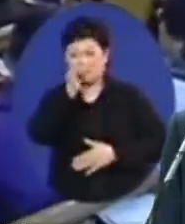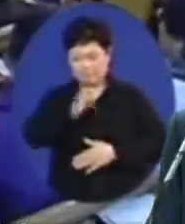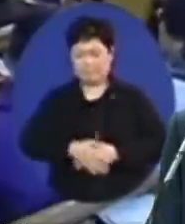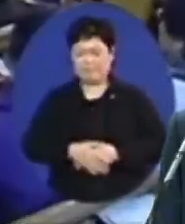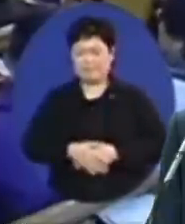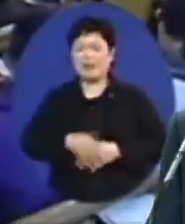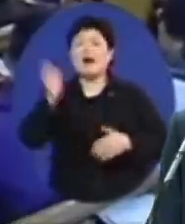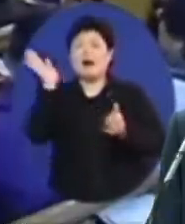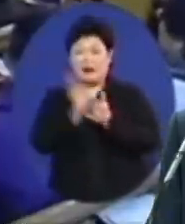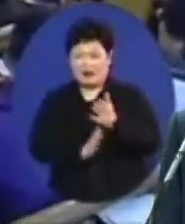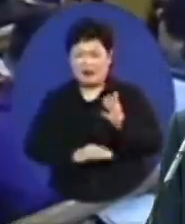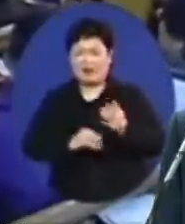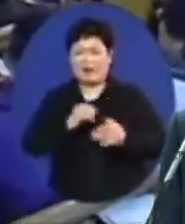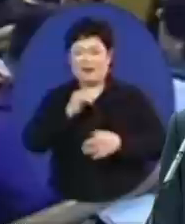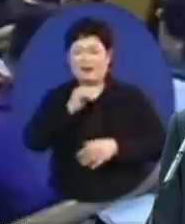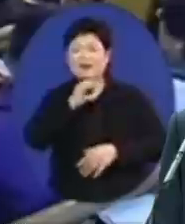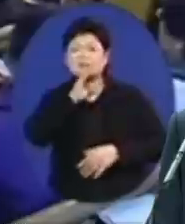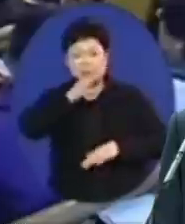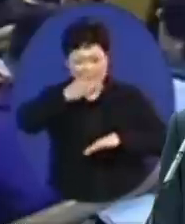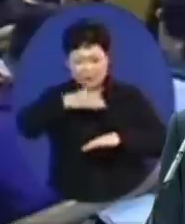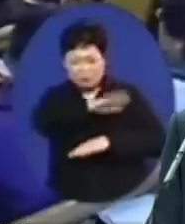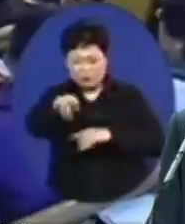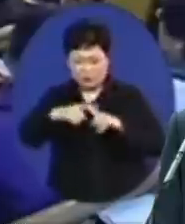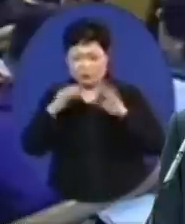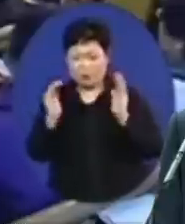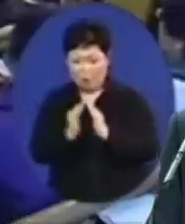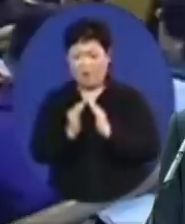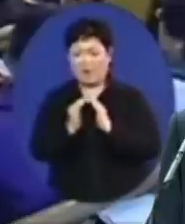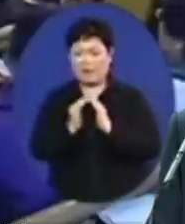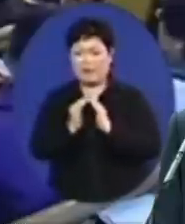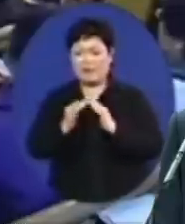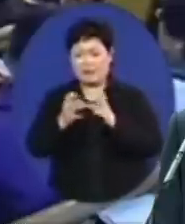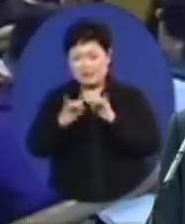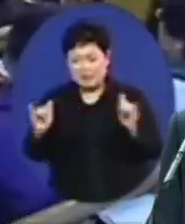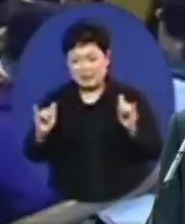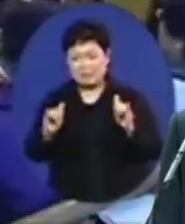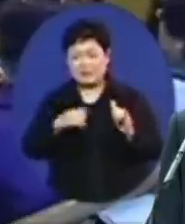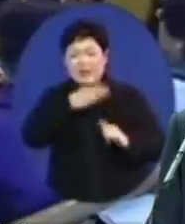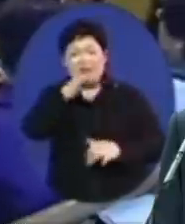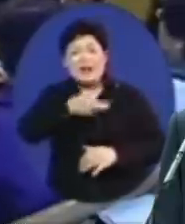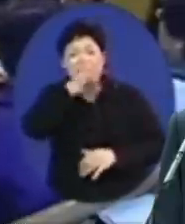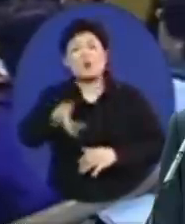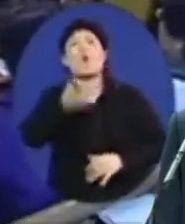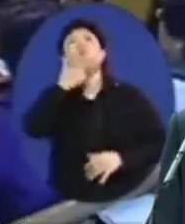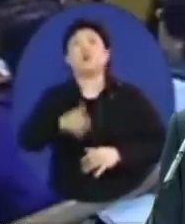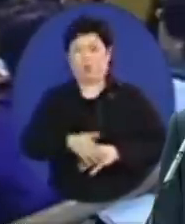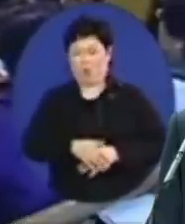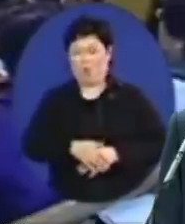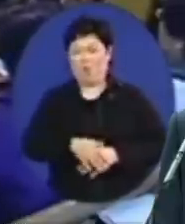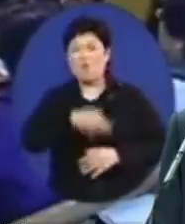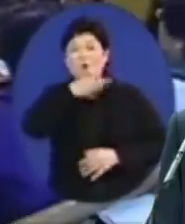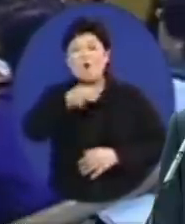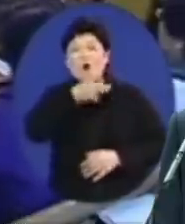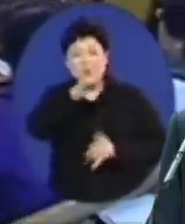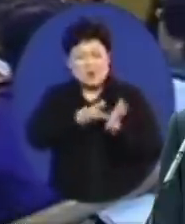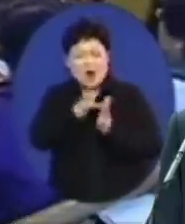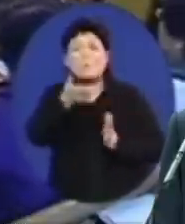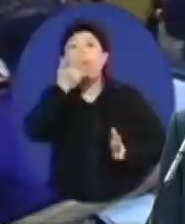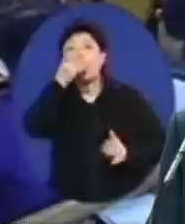아, 그러니까 우리 교회 사람들의 감기가 안 들리지요. 감기약을 먹고